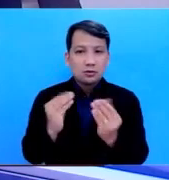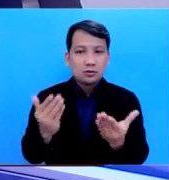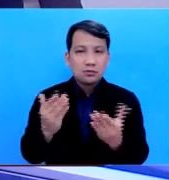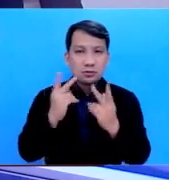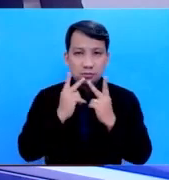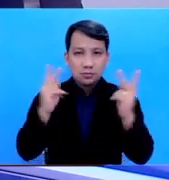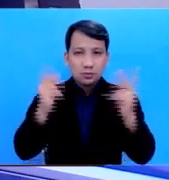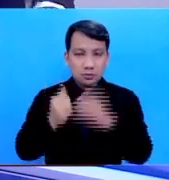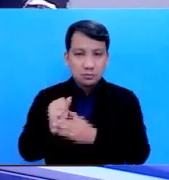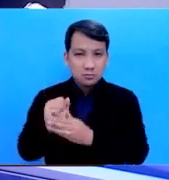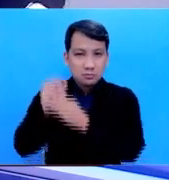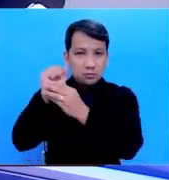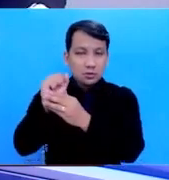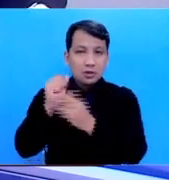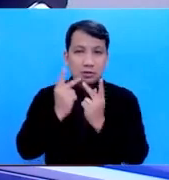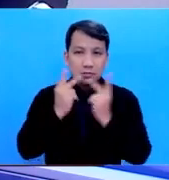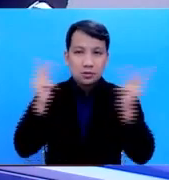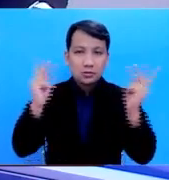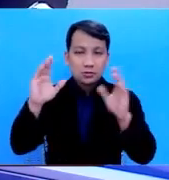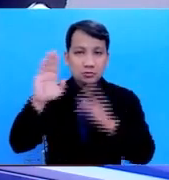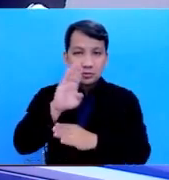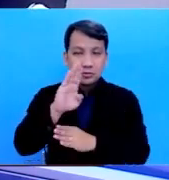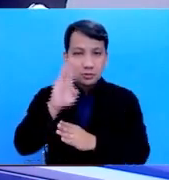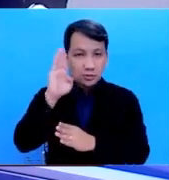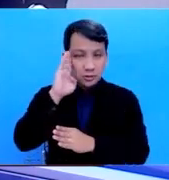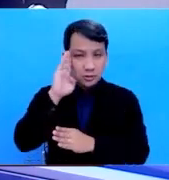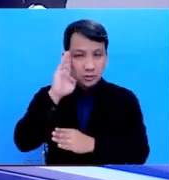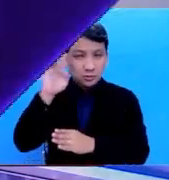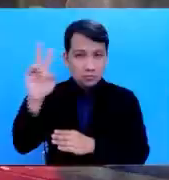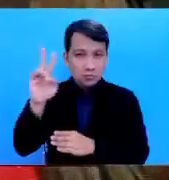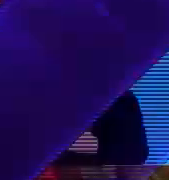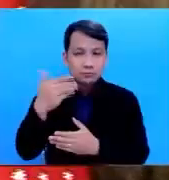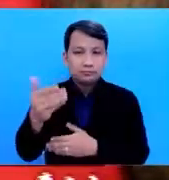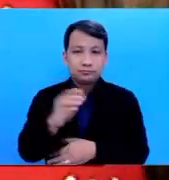ni BBM. Nasa front ng balita ngayon si Camille Samonte.